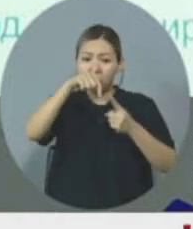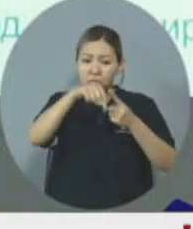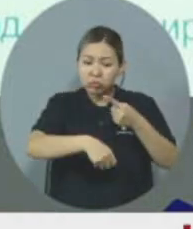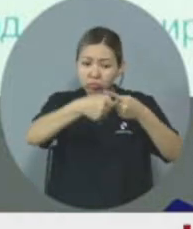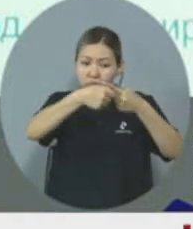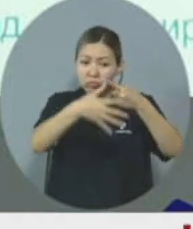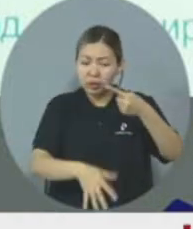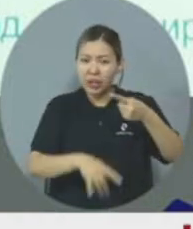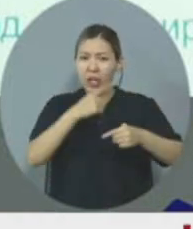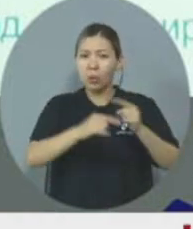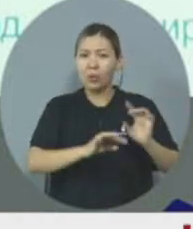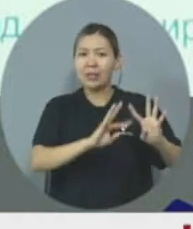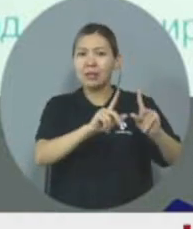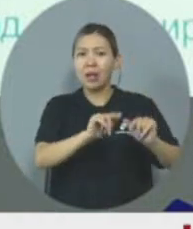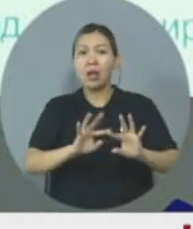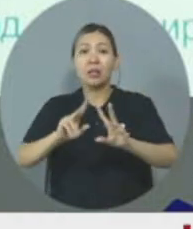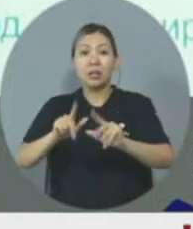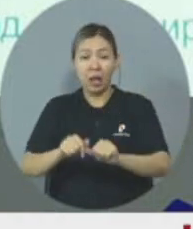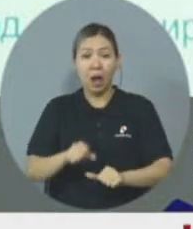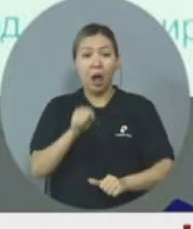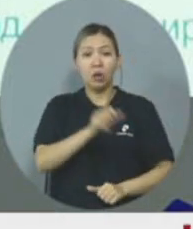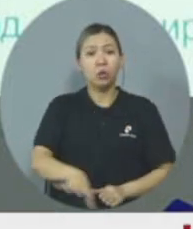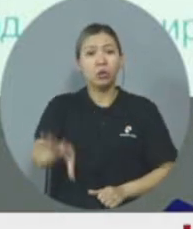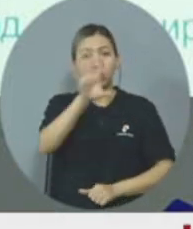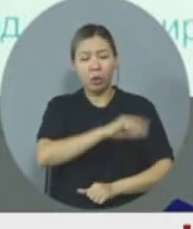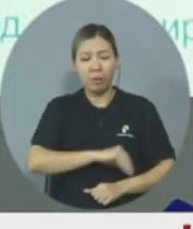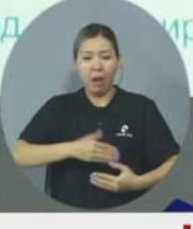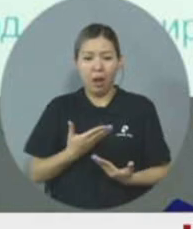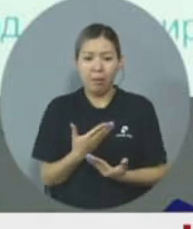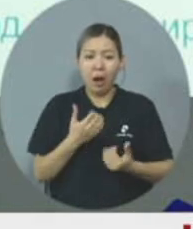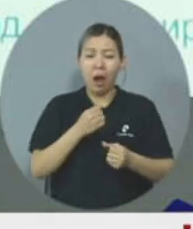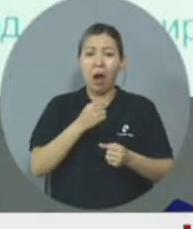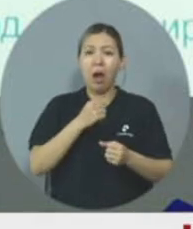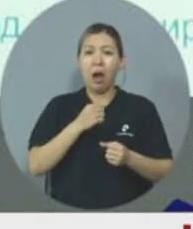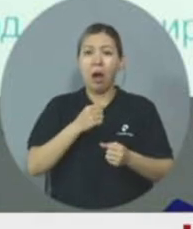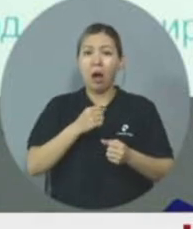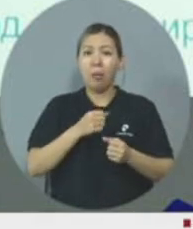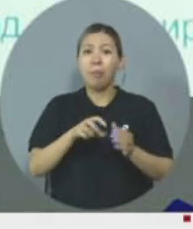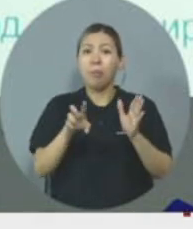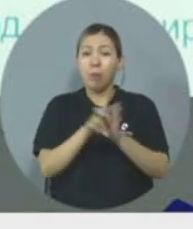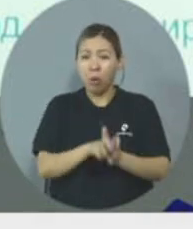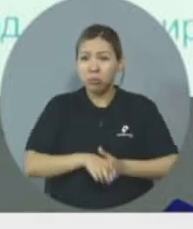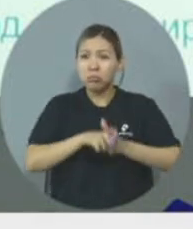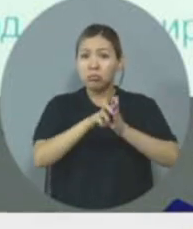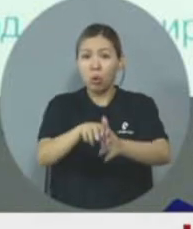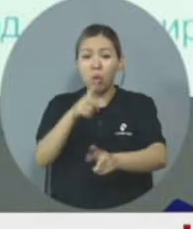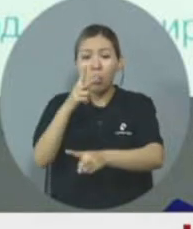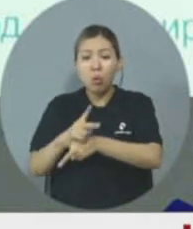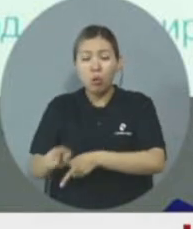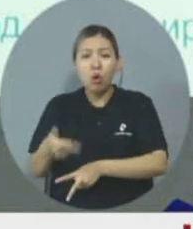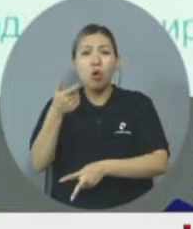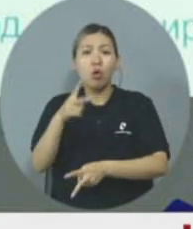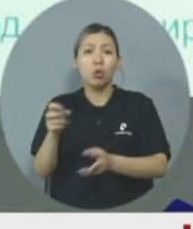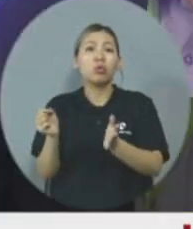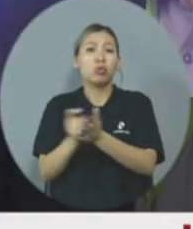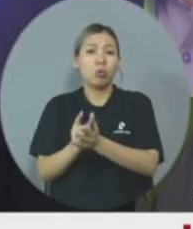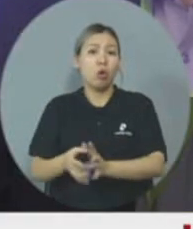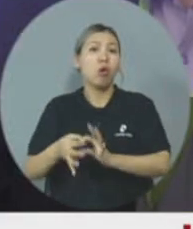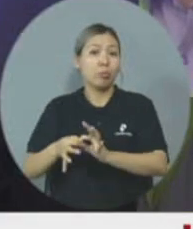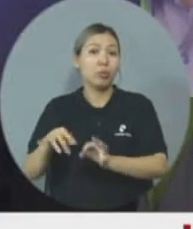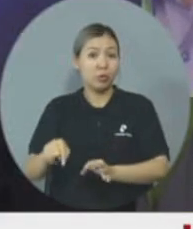ард иргэдийн одоо аж ахуйн эхлэх ийм боломж олцоог бол нэмэгдүүлээ гэдэг дээр энэ хуулийн маань одоо гол ач холбогдол байгаамаа